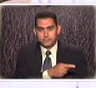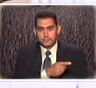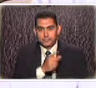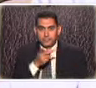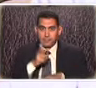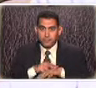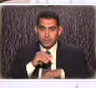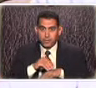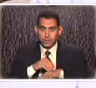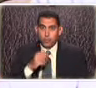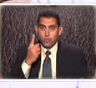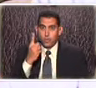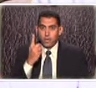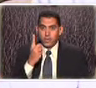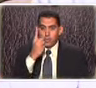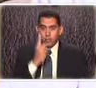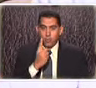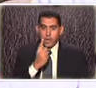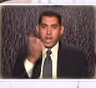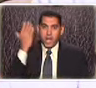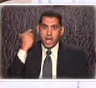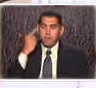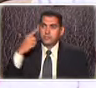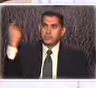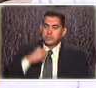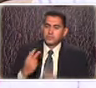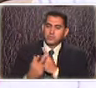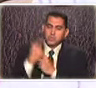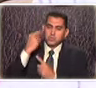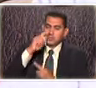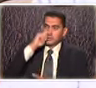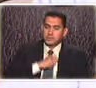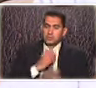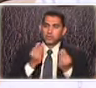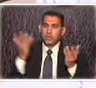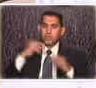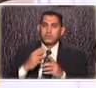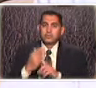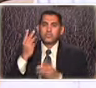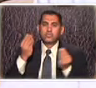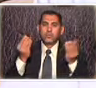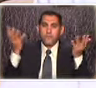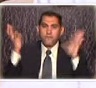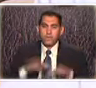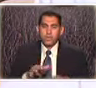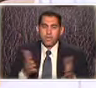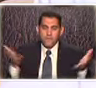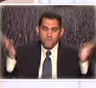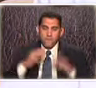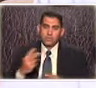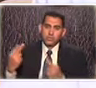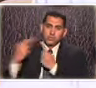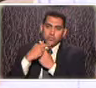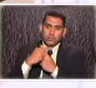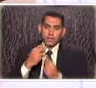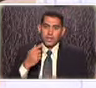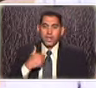الوجود يقف ويرى الذين عذبوا واذواق لوا وب يعني ارتكبوا كل الشناح كل الفضائح